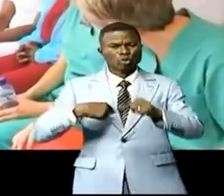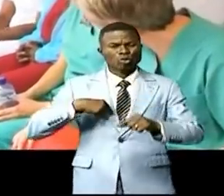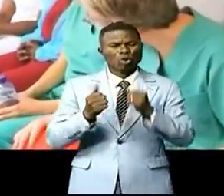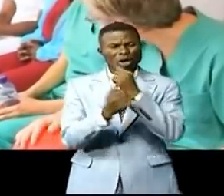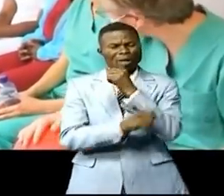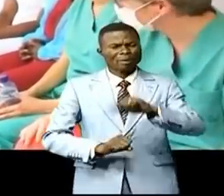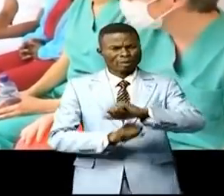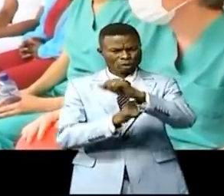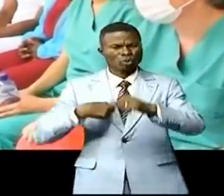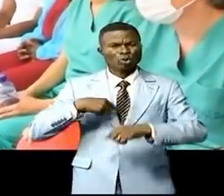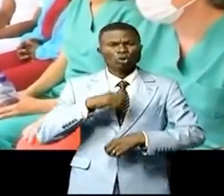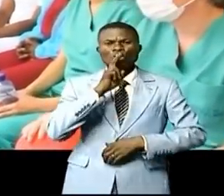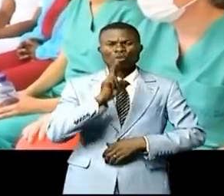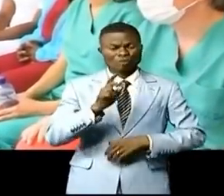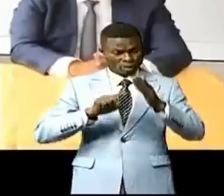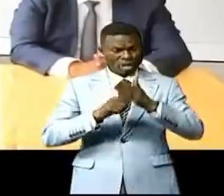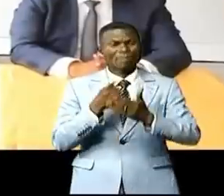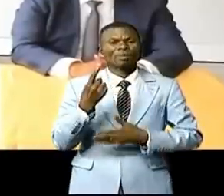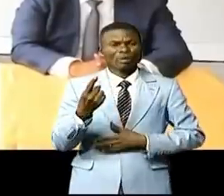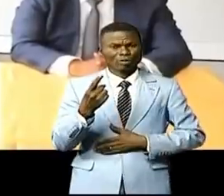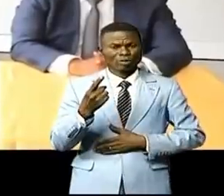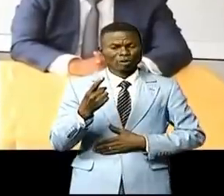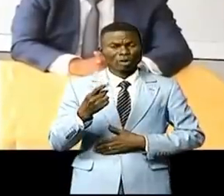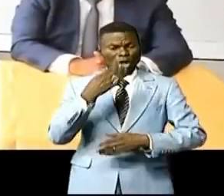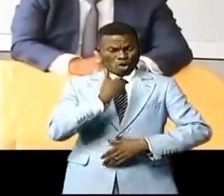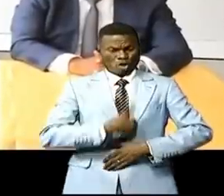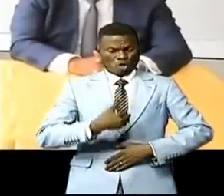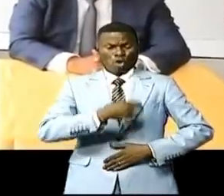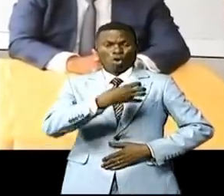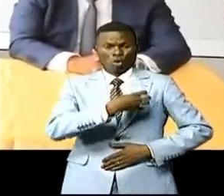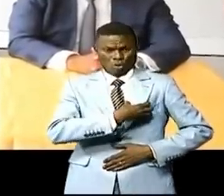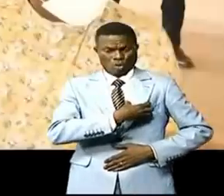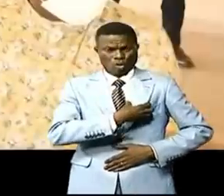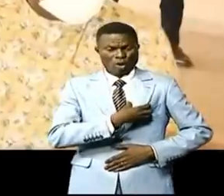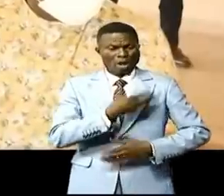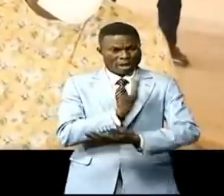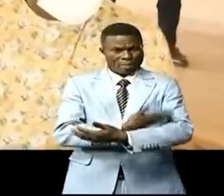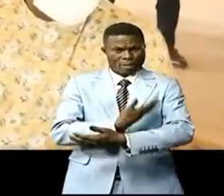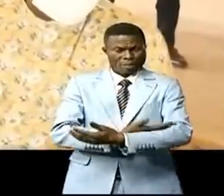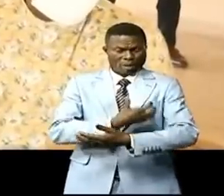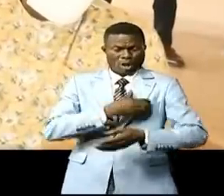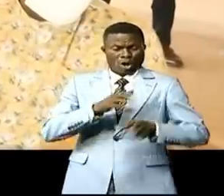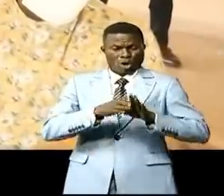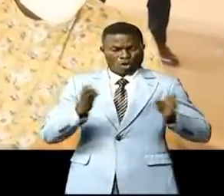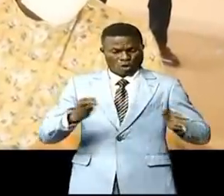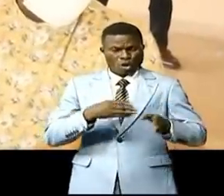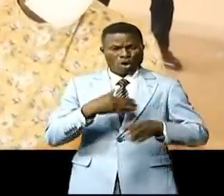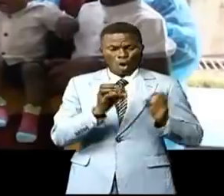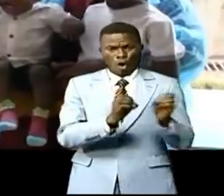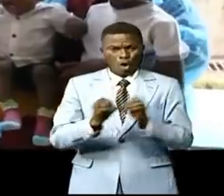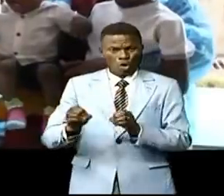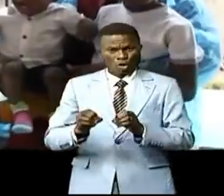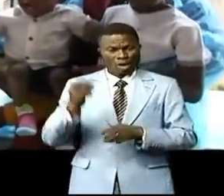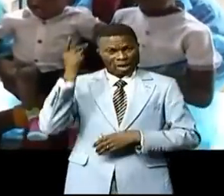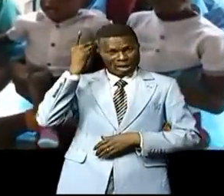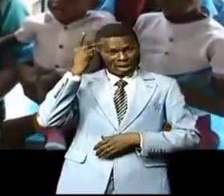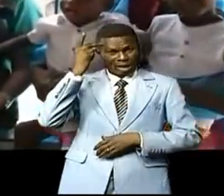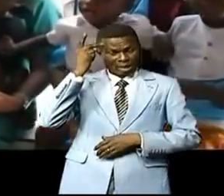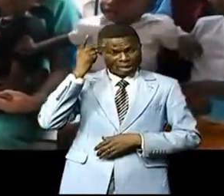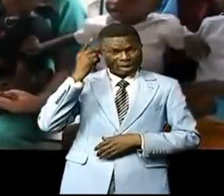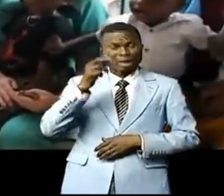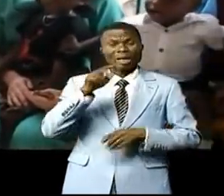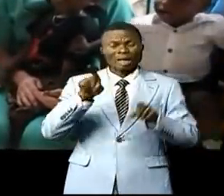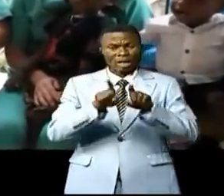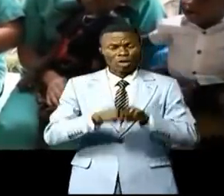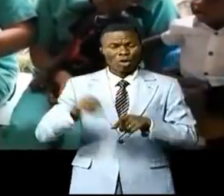sied de noter que c'est pour la première fois que l'opération cardiaque pédiatrique à cœur ouvert est réalisée, non pas seulement en RDC mais aussi